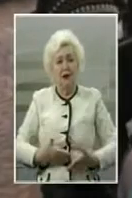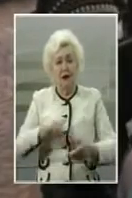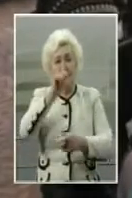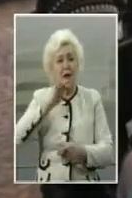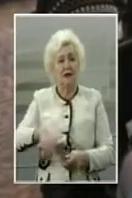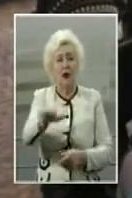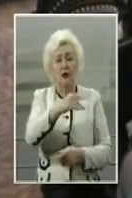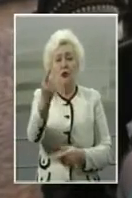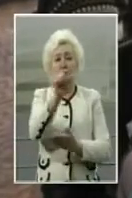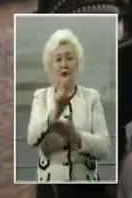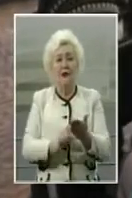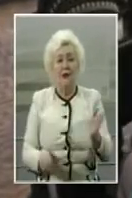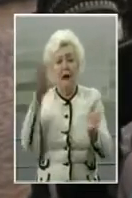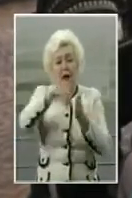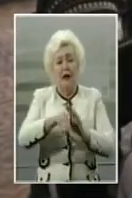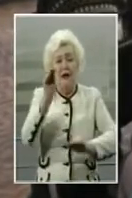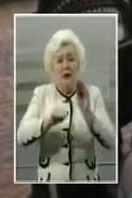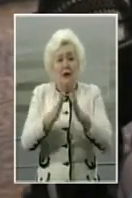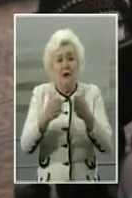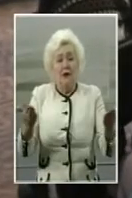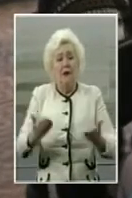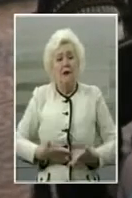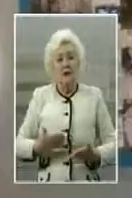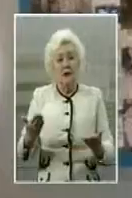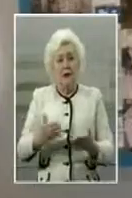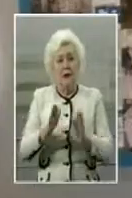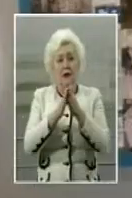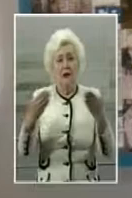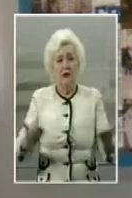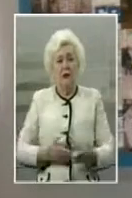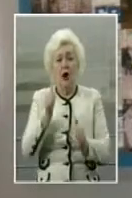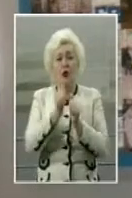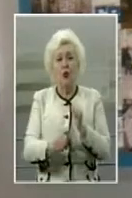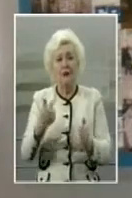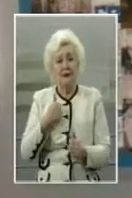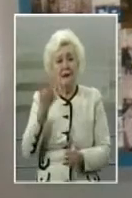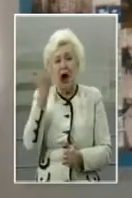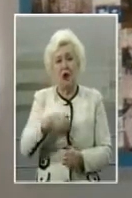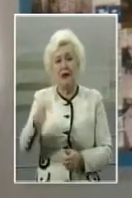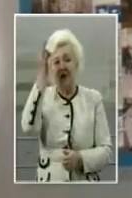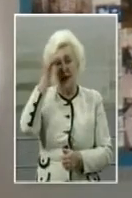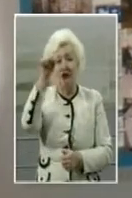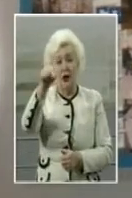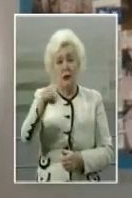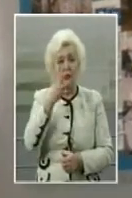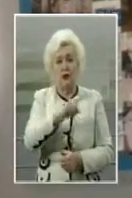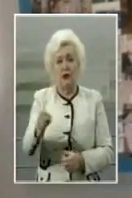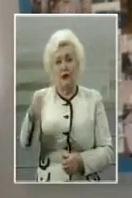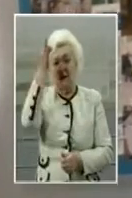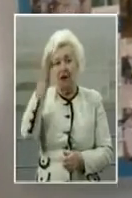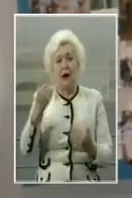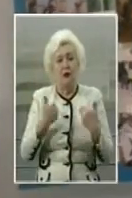Україну. Ці вірші увійшли до збірки «Книга живих». Кожен з нас, коли згадує той час, згадує себе, як